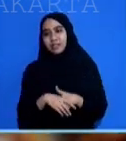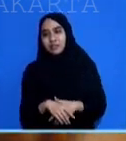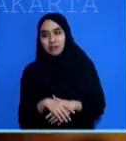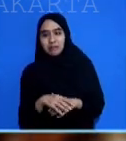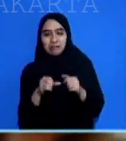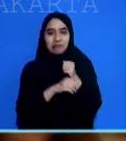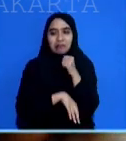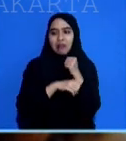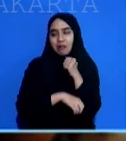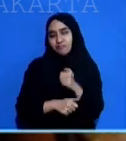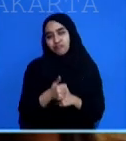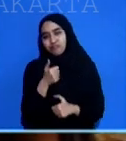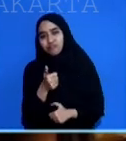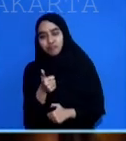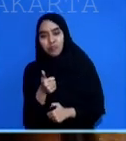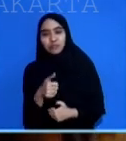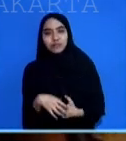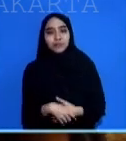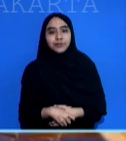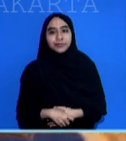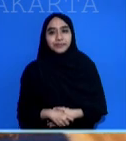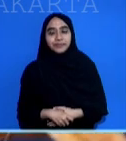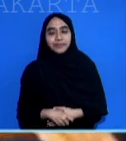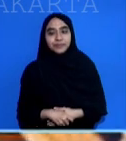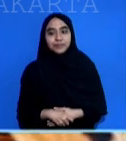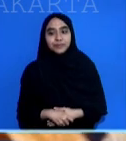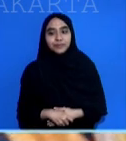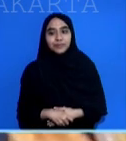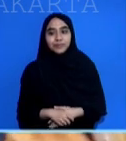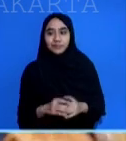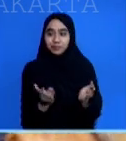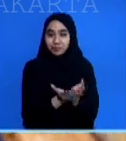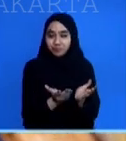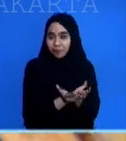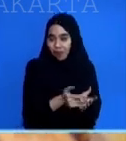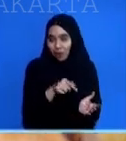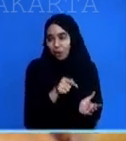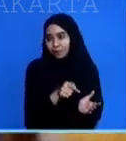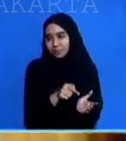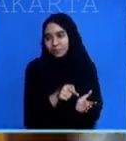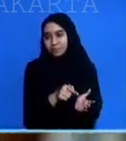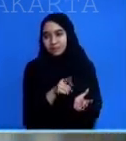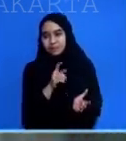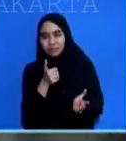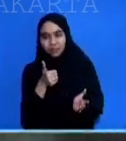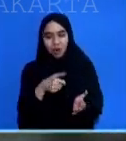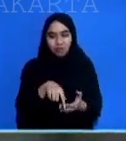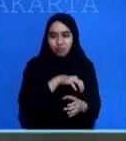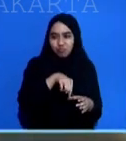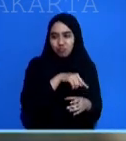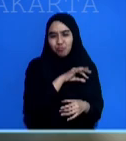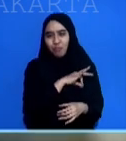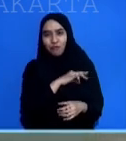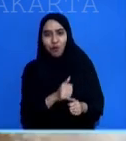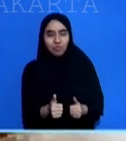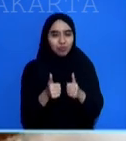dan antioksidan. Kombinasi bahan dalam wedang Uwuh sudah dikenal punya segudang manfaat untuk tubuh. Secara keseluruhan, wedang Uwuh bisa mengobati